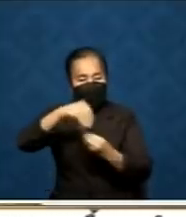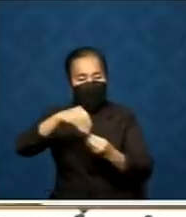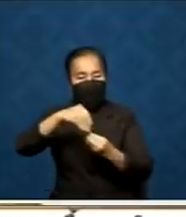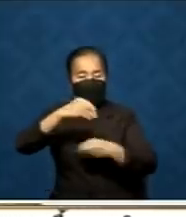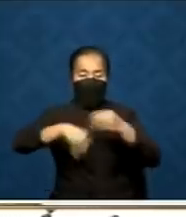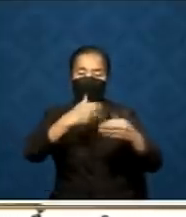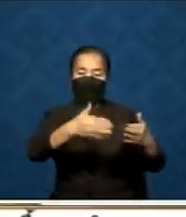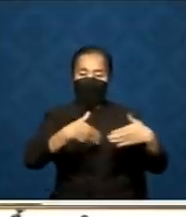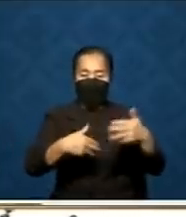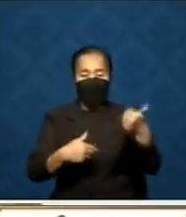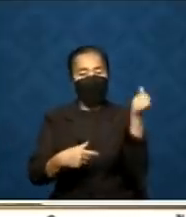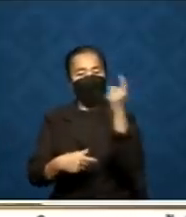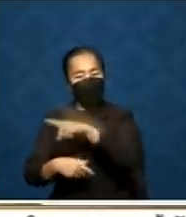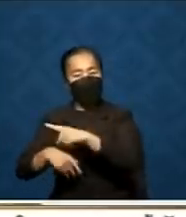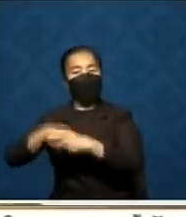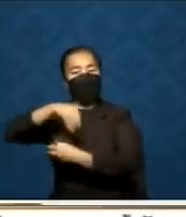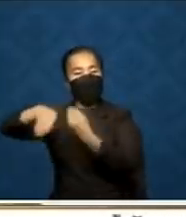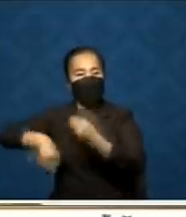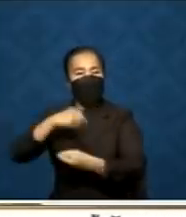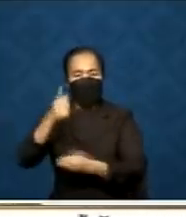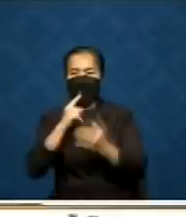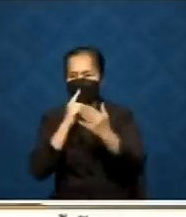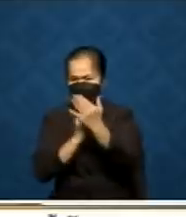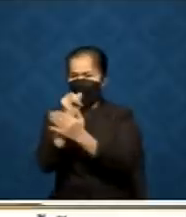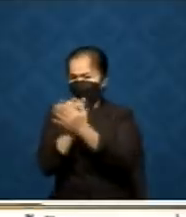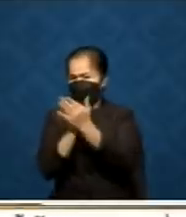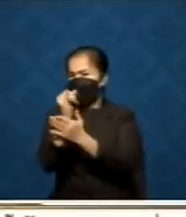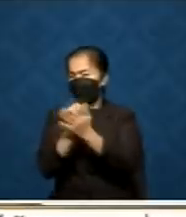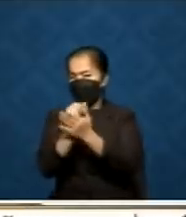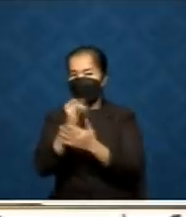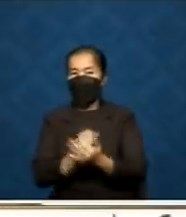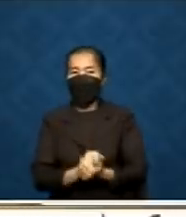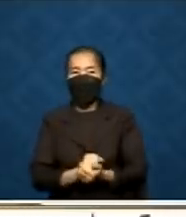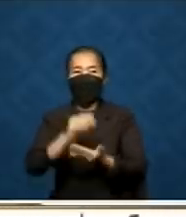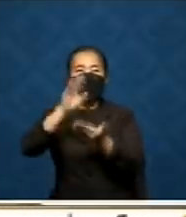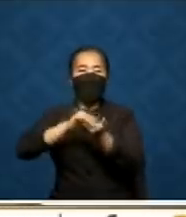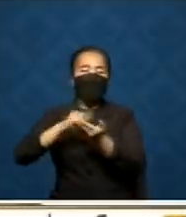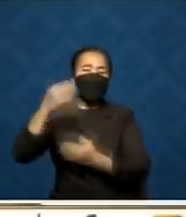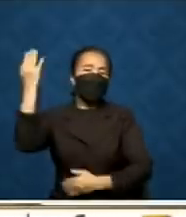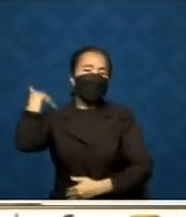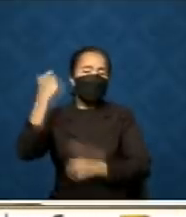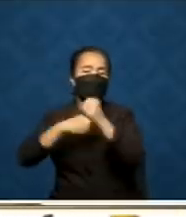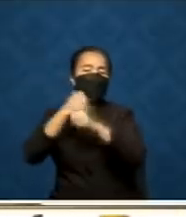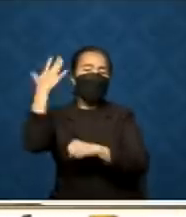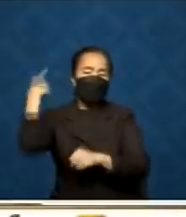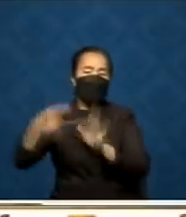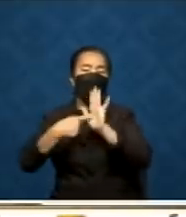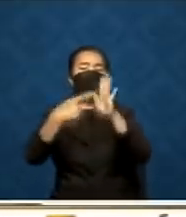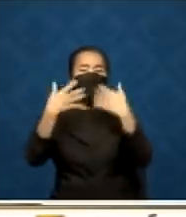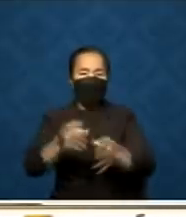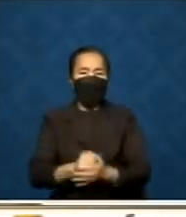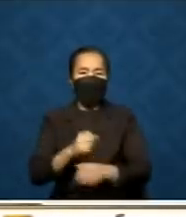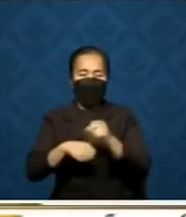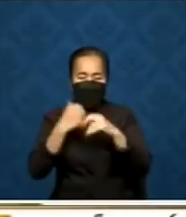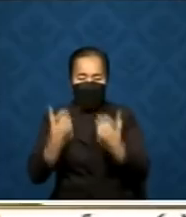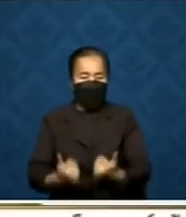ภาคธุรกิจยังเยอะอย่างเข้มแข็งถูกต้องข้อมูลชุดนี้ท่านเคยเสนอมาแล้วปีที่แล้วแต่เที่ยวนี้กลัว